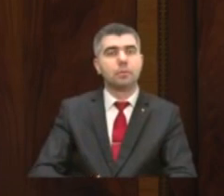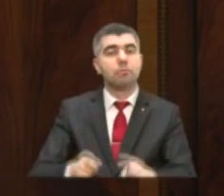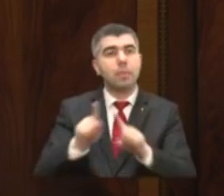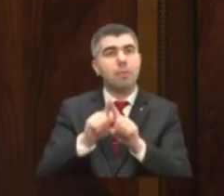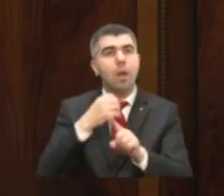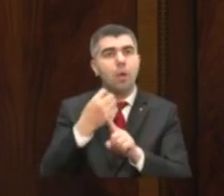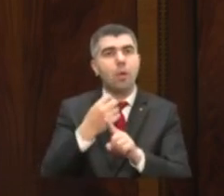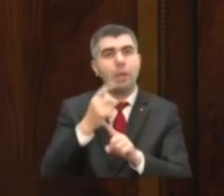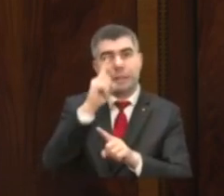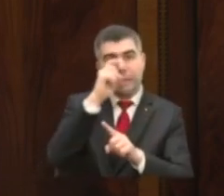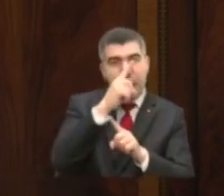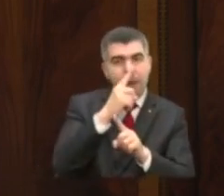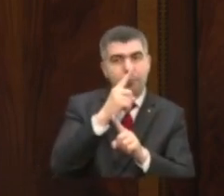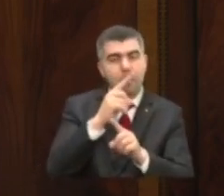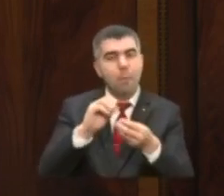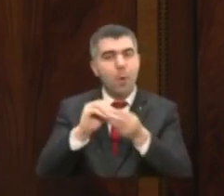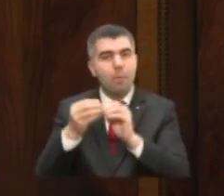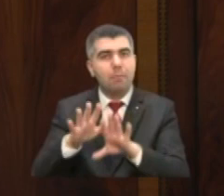اختلالات خطيرة في التدبير،